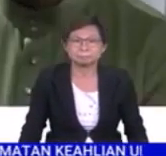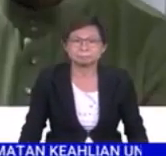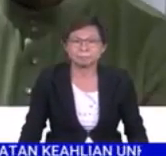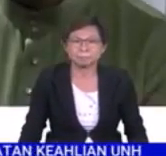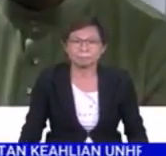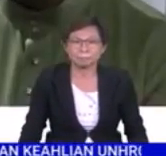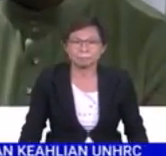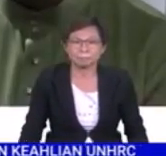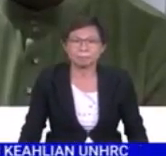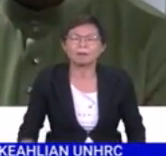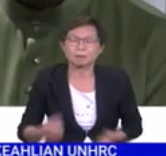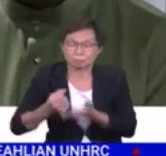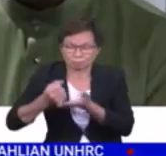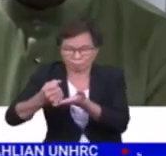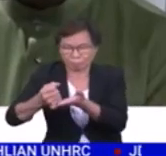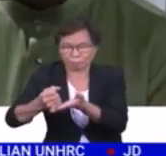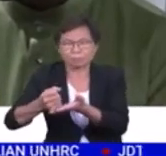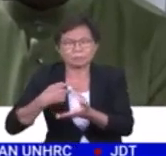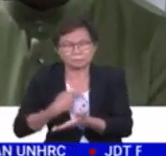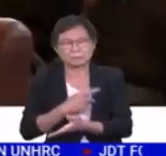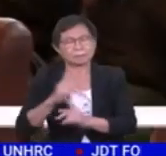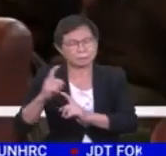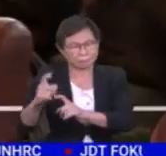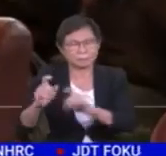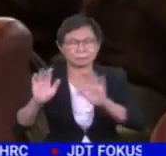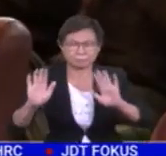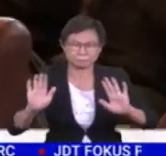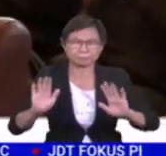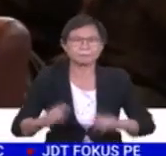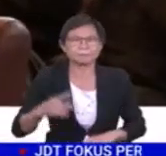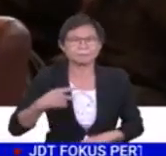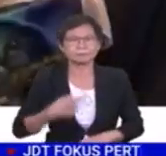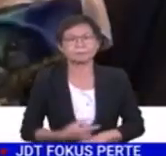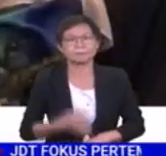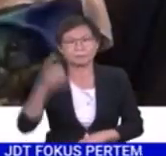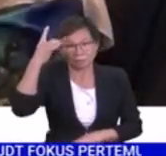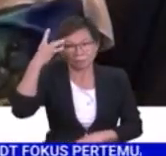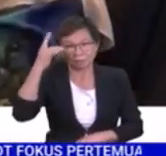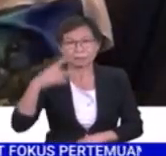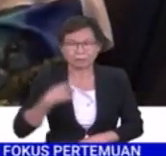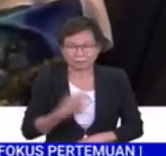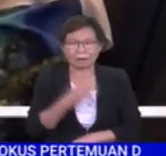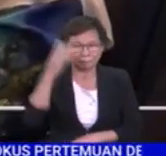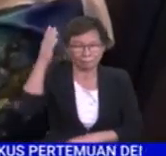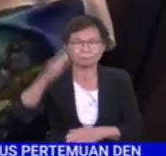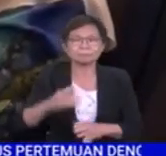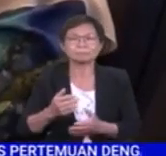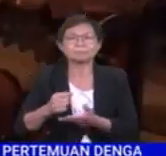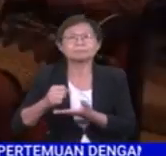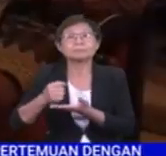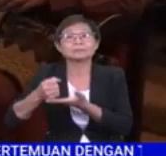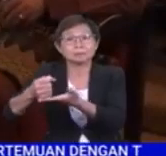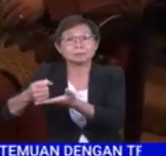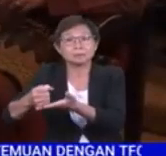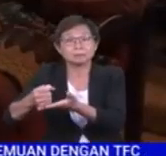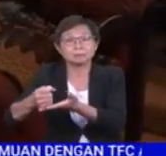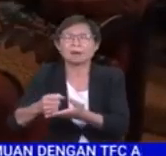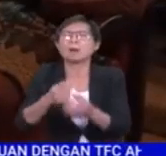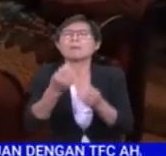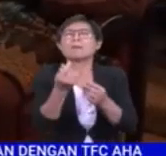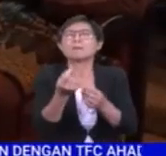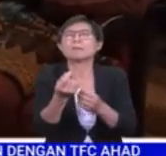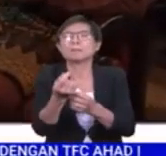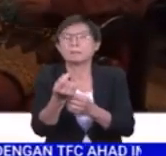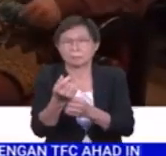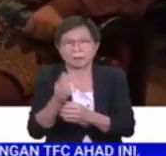Hai saksi diet yang terbagi salah kamu bisa CD dan jumpa nanti berapa kita